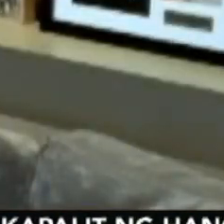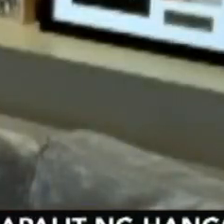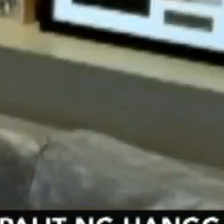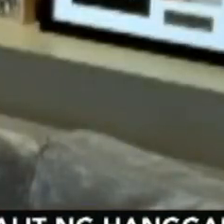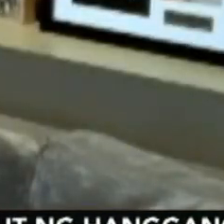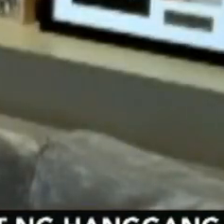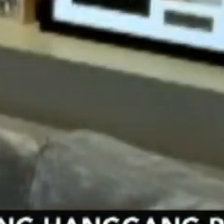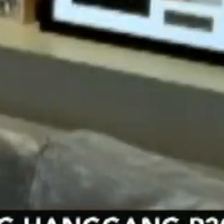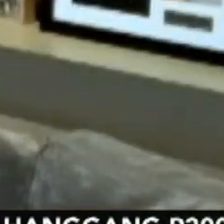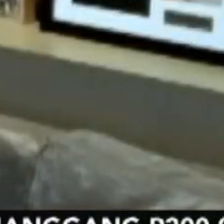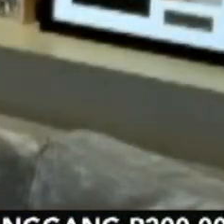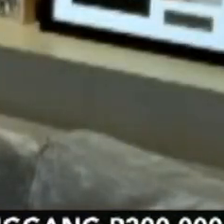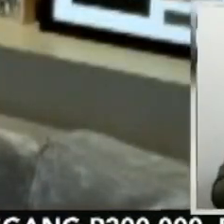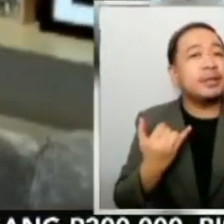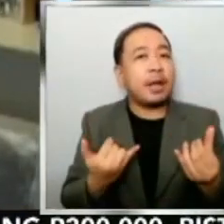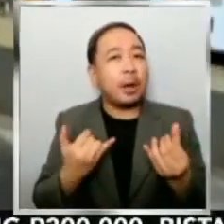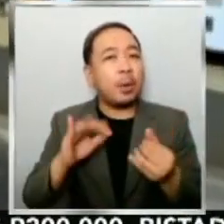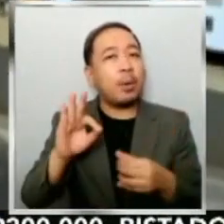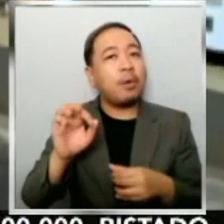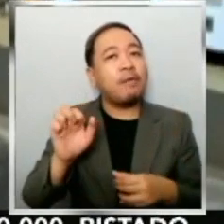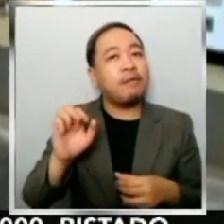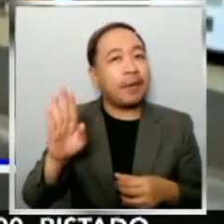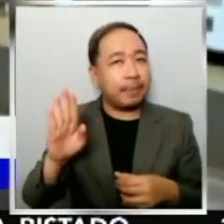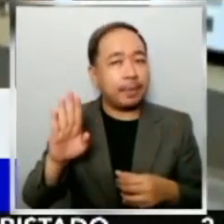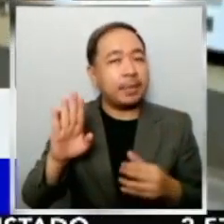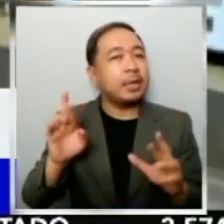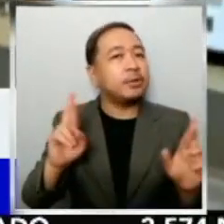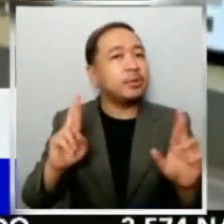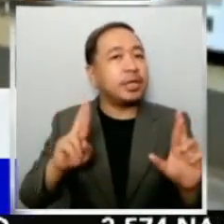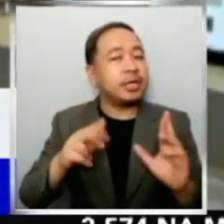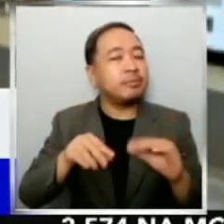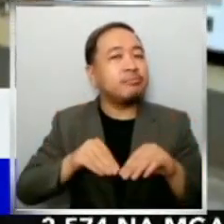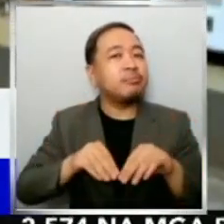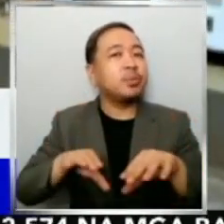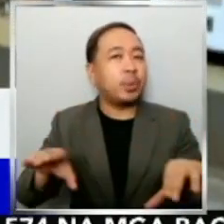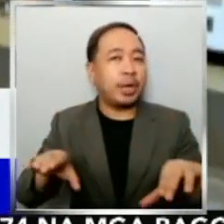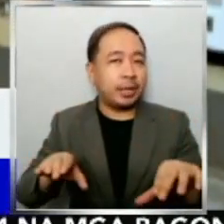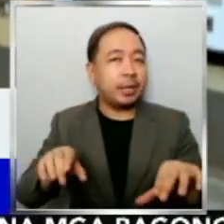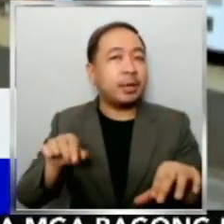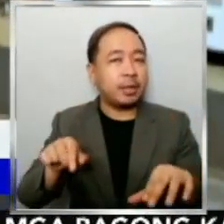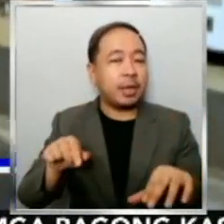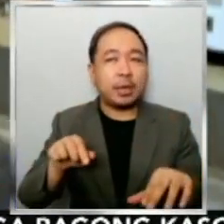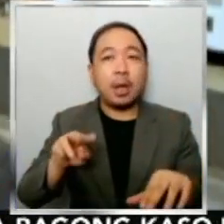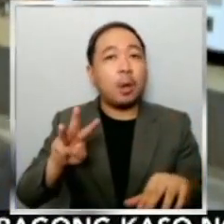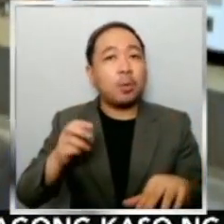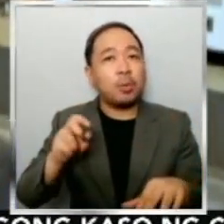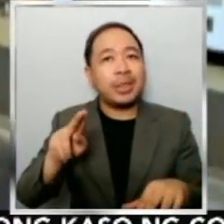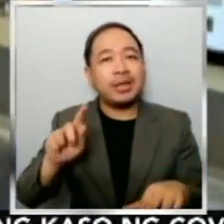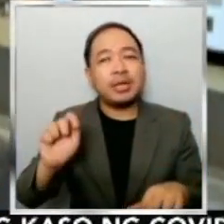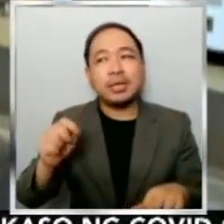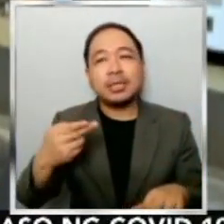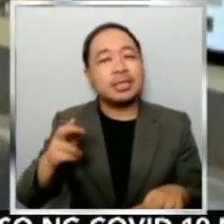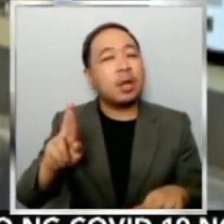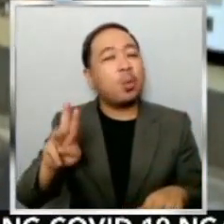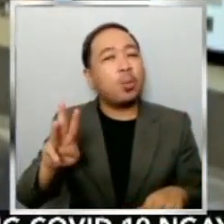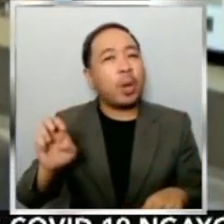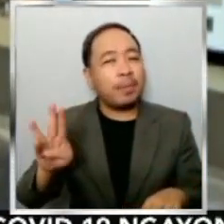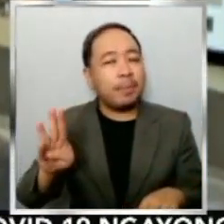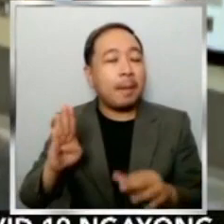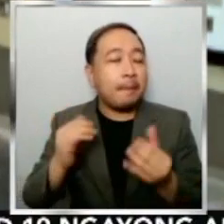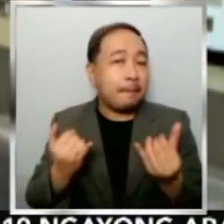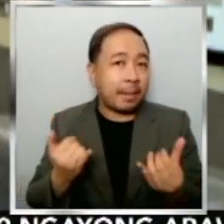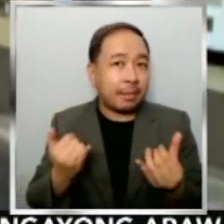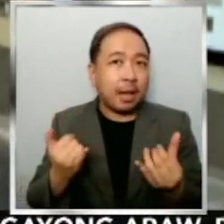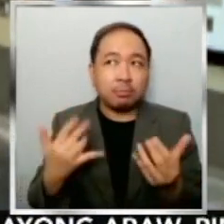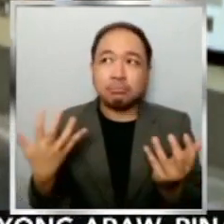Ngayong buwan ng Pebrero ay palalabas ang inaabangang Widow's Web. Pero bago yan, swak sa Valentine's Day ang pag-era ng First Lady